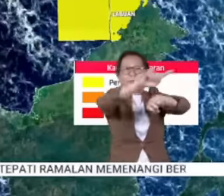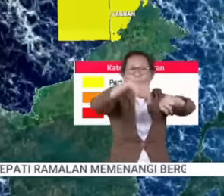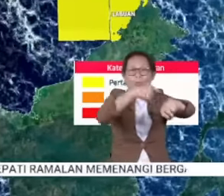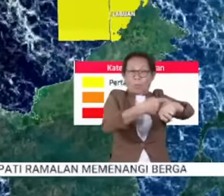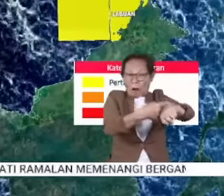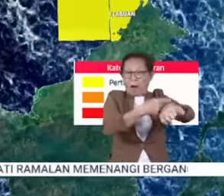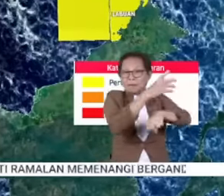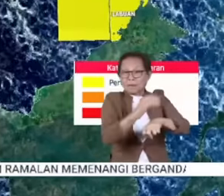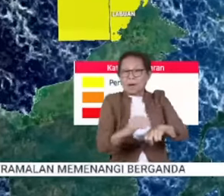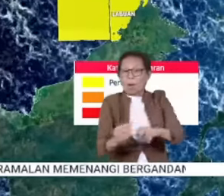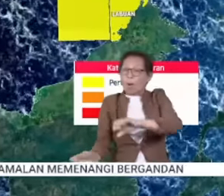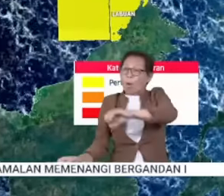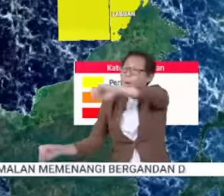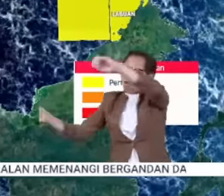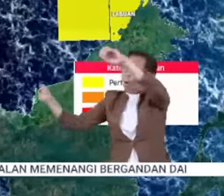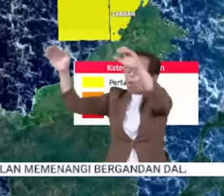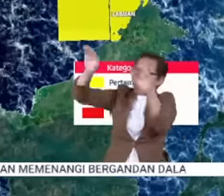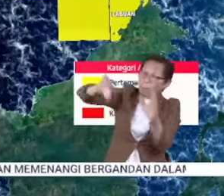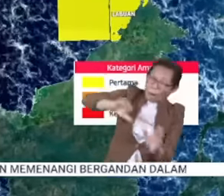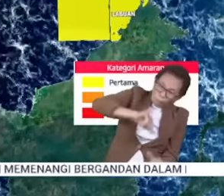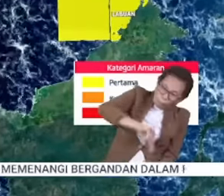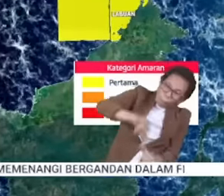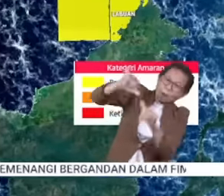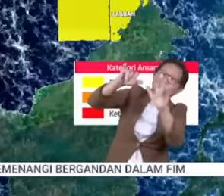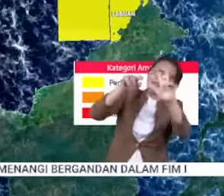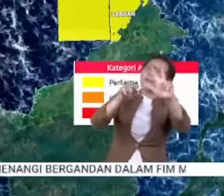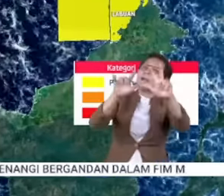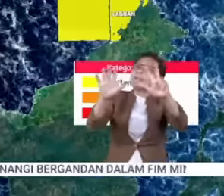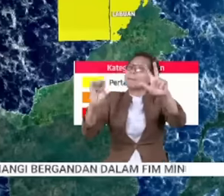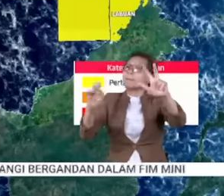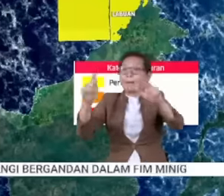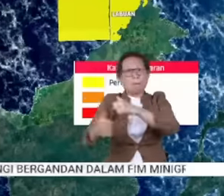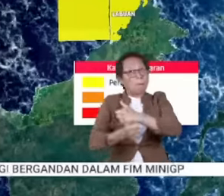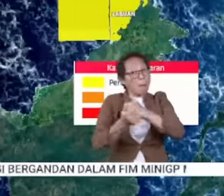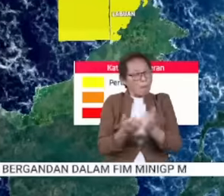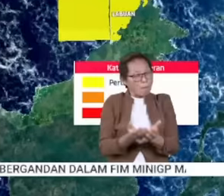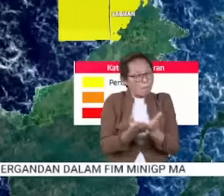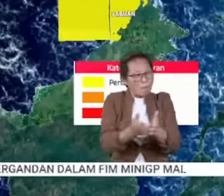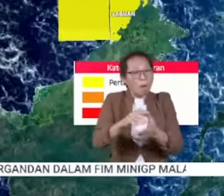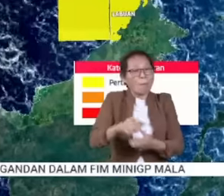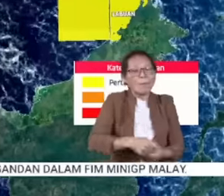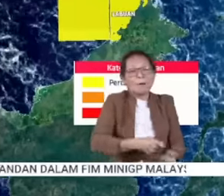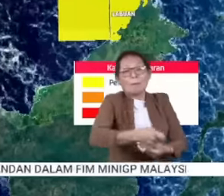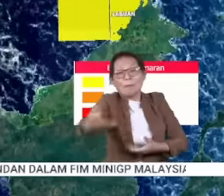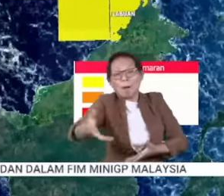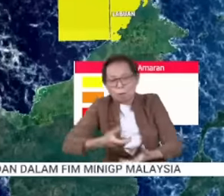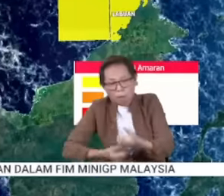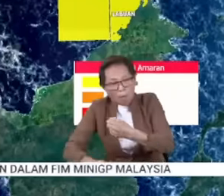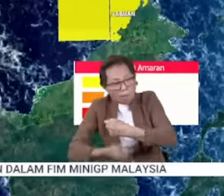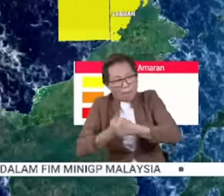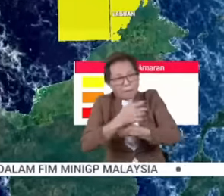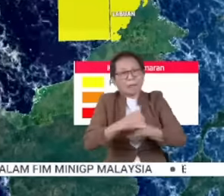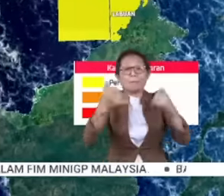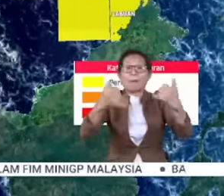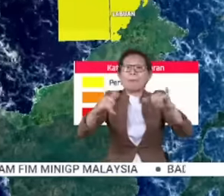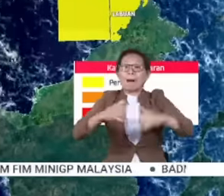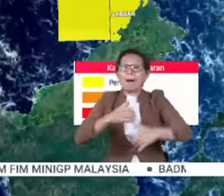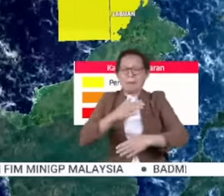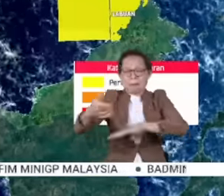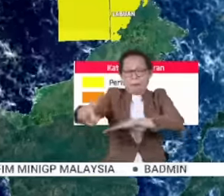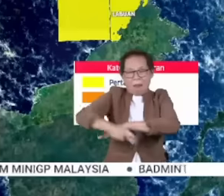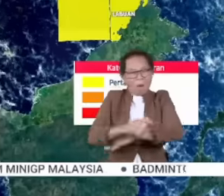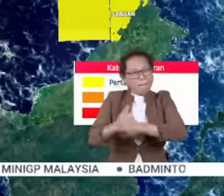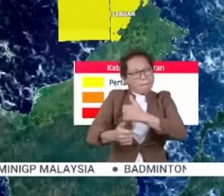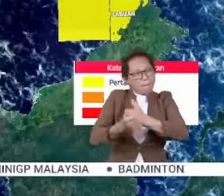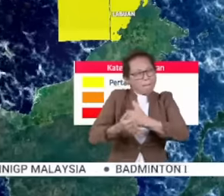tiga puluhan 5 m jadi berbahaya untuk perkapalan perikanan bubuk kecil serta lain